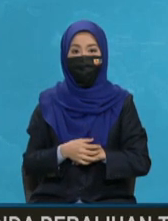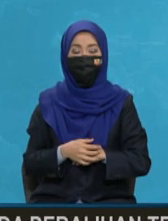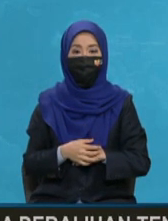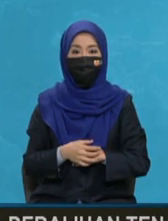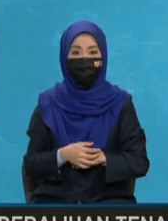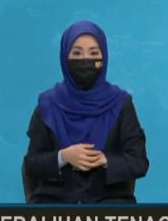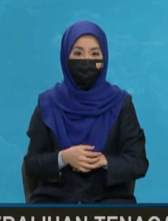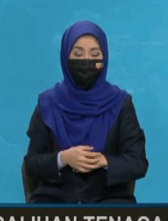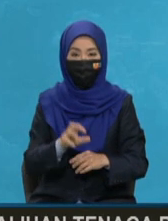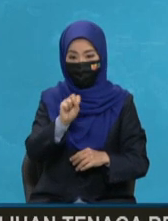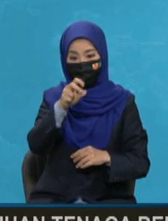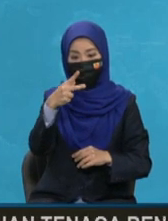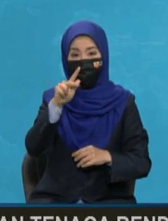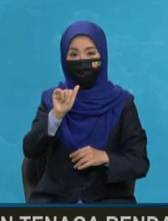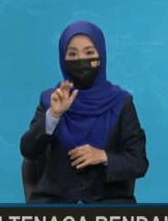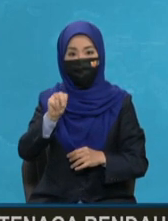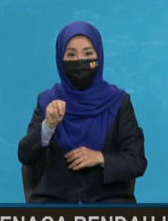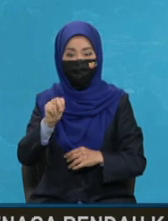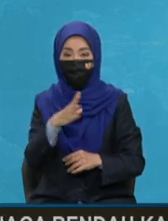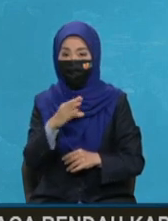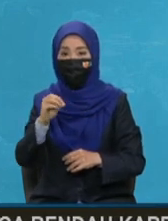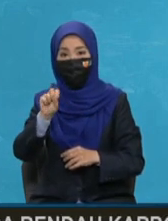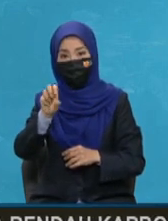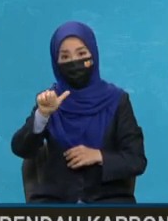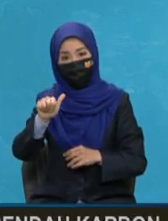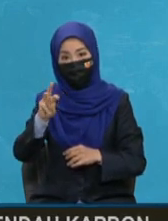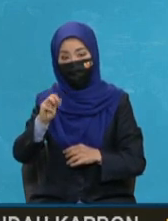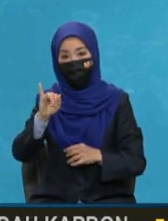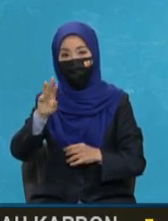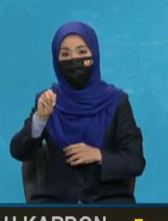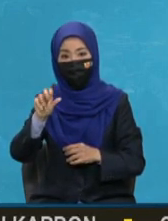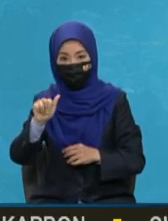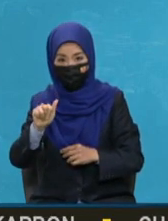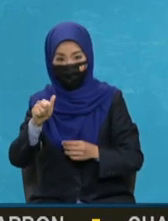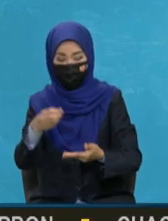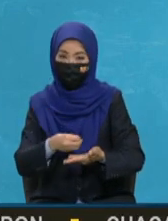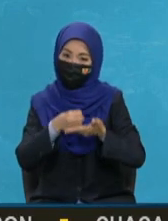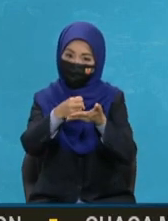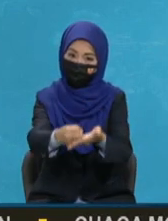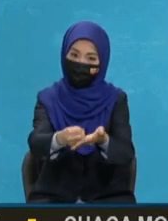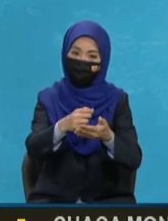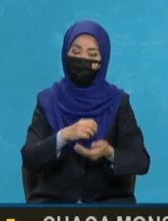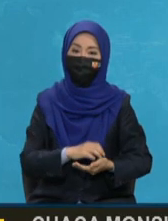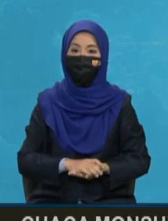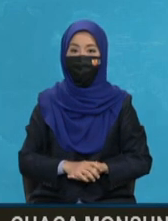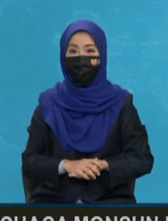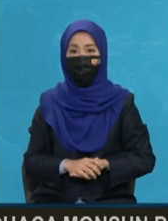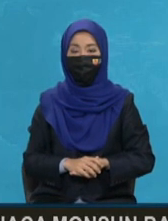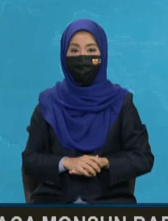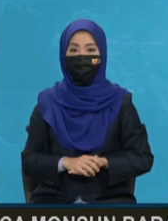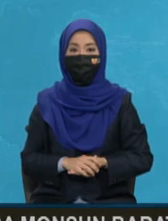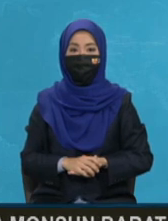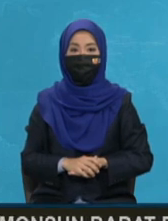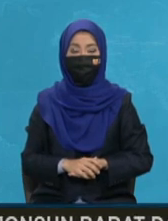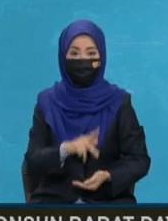Di manakah ada skin ML Brunei dan sumimasen dropshot juga menyerahkan sumbangan hai hai